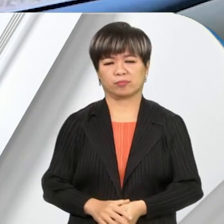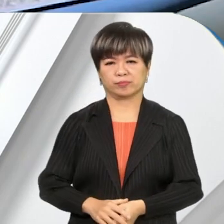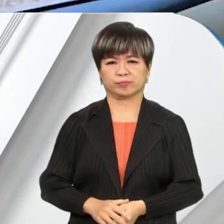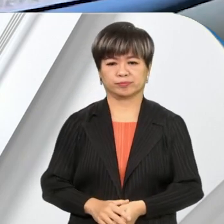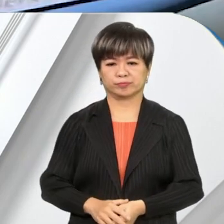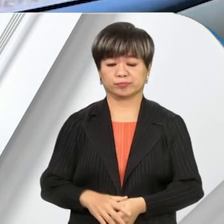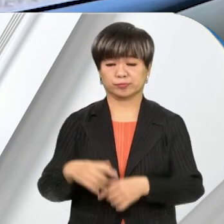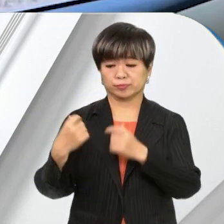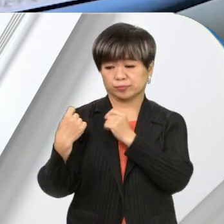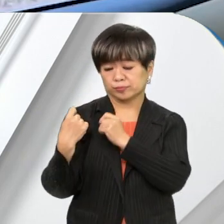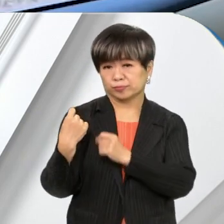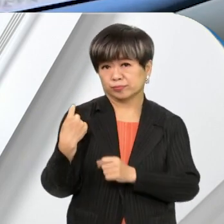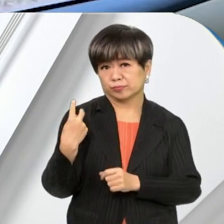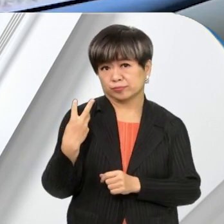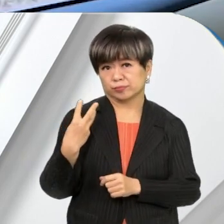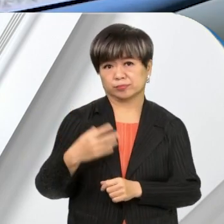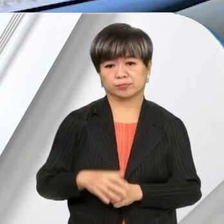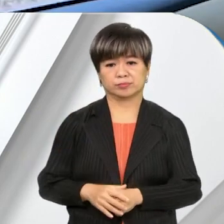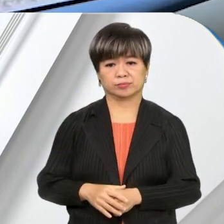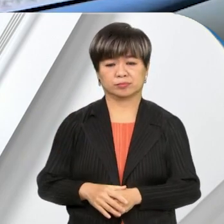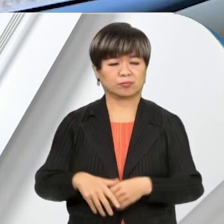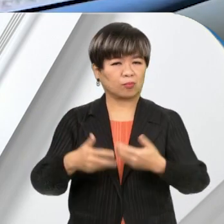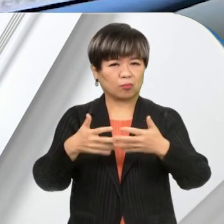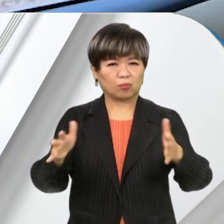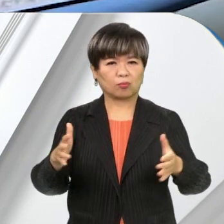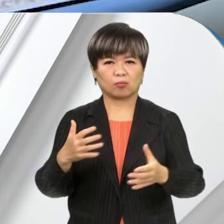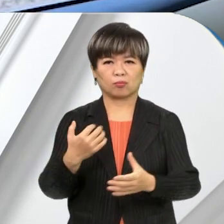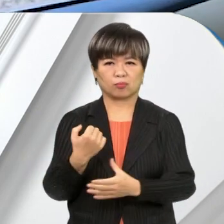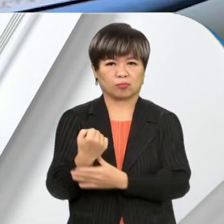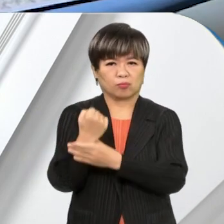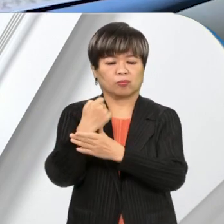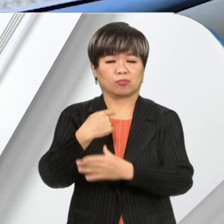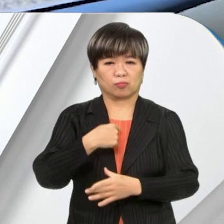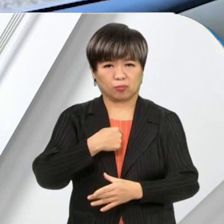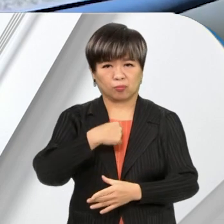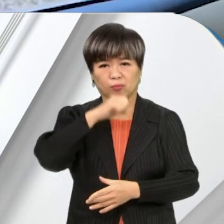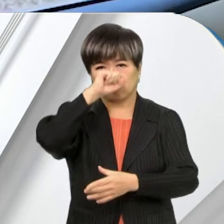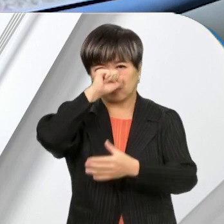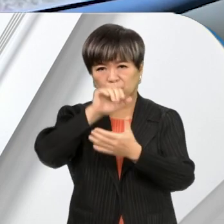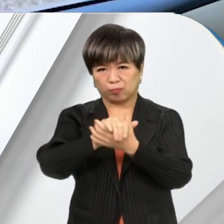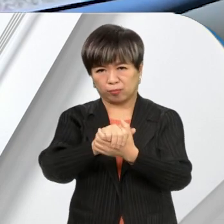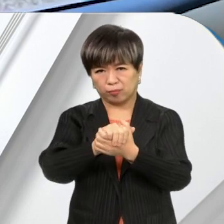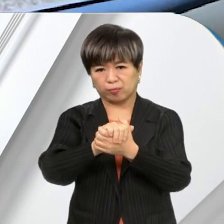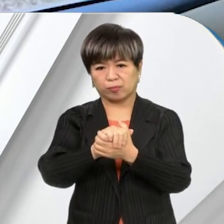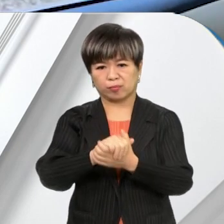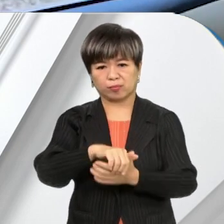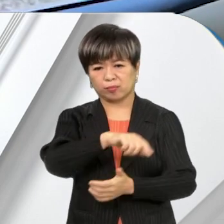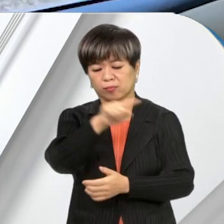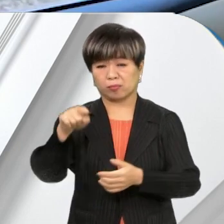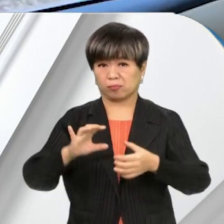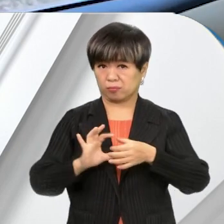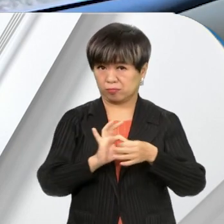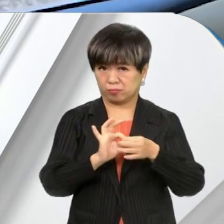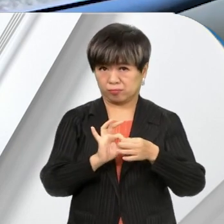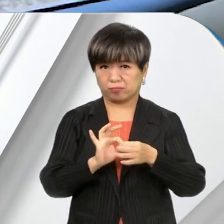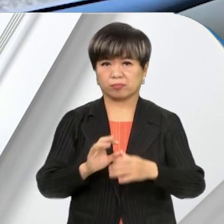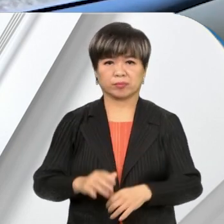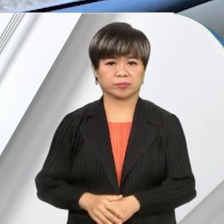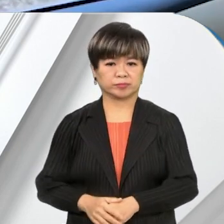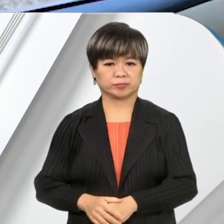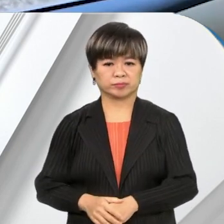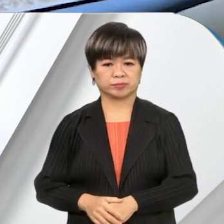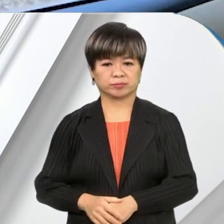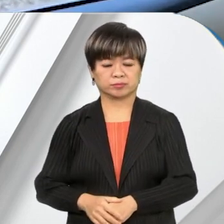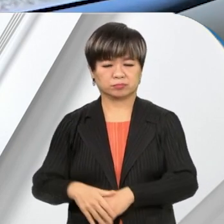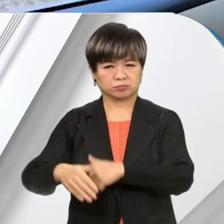几天很多支持定增的好朋友都很关心此事，也